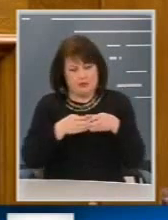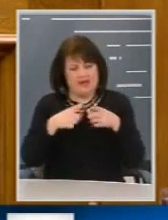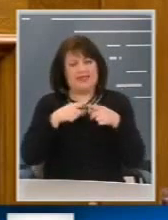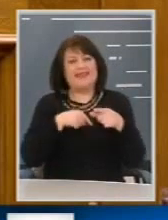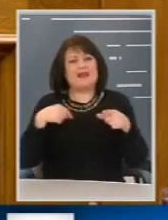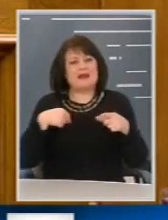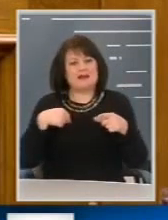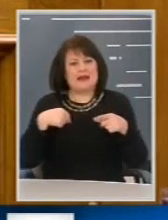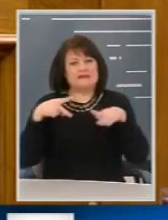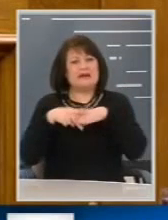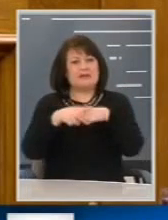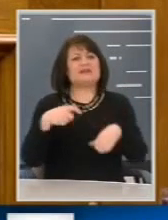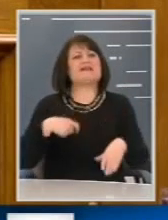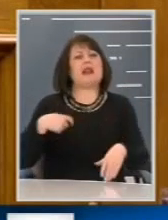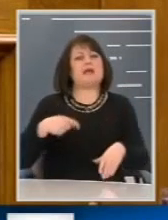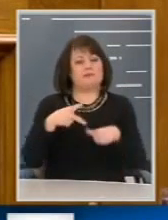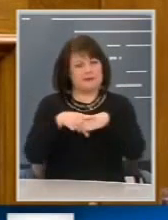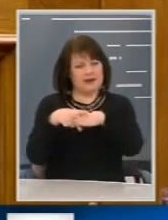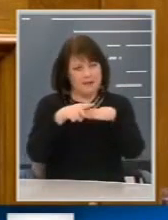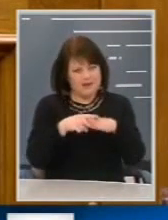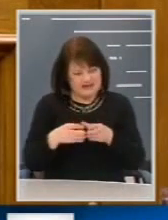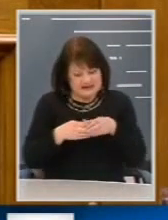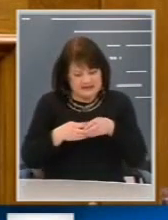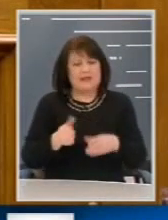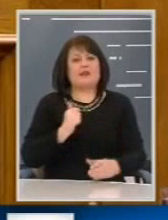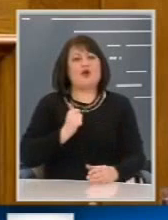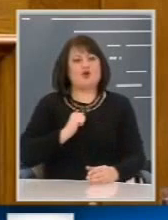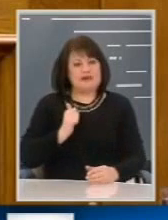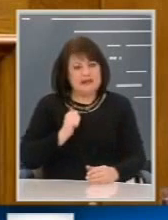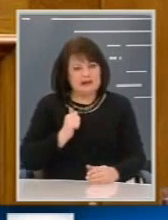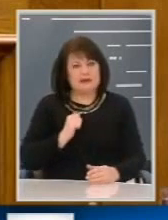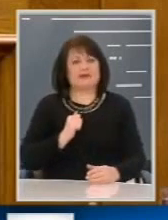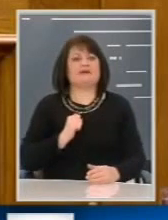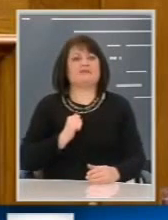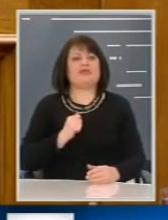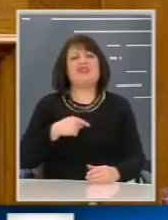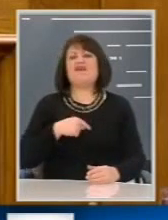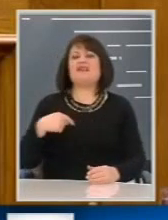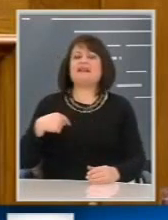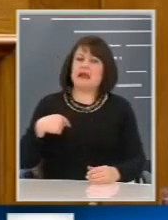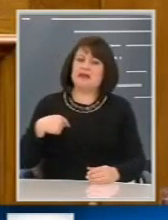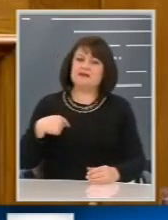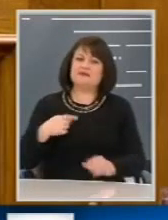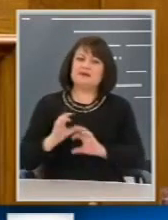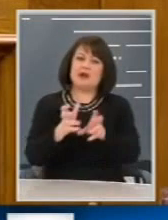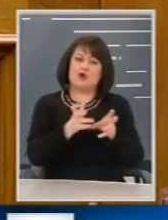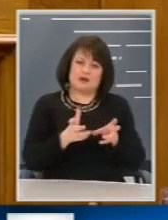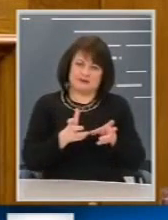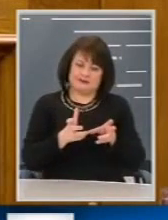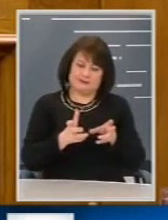τα μεγαλοστελέχη των τραπεζών, οι ιδιοκτήτες και τα έμπιστα διευθυντικά στελέχη των συγκροτημάτων